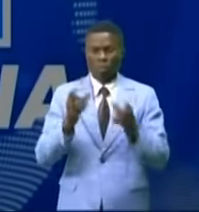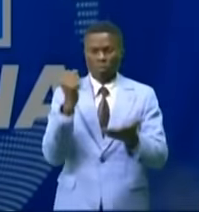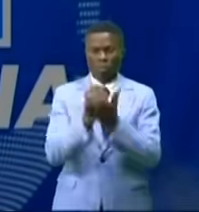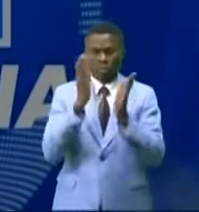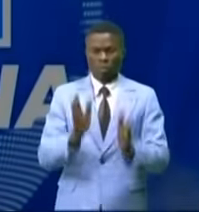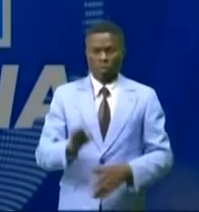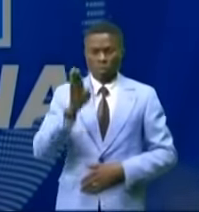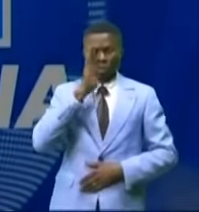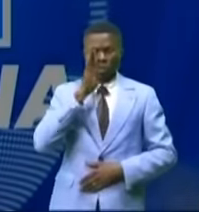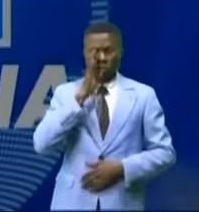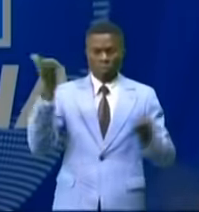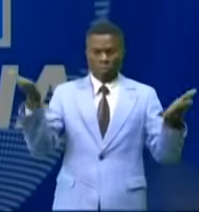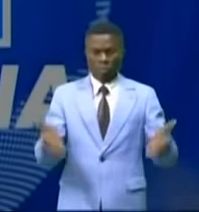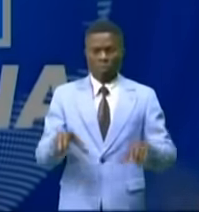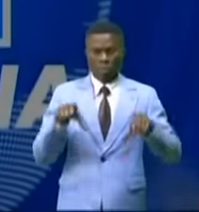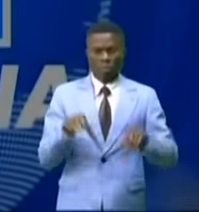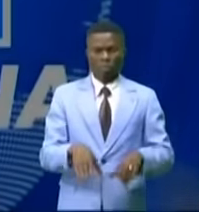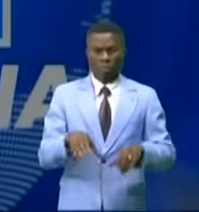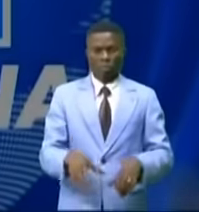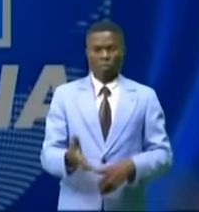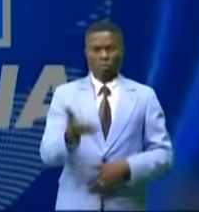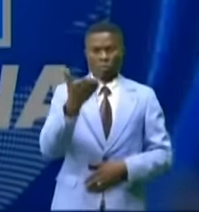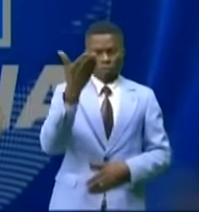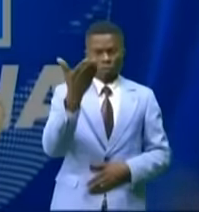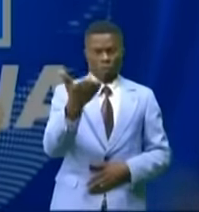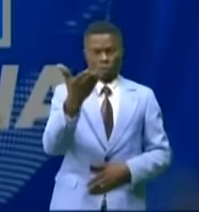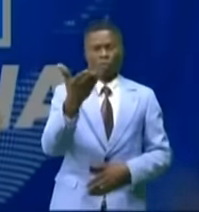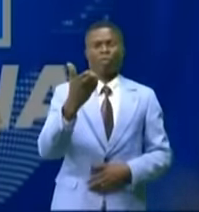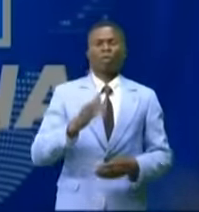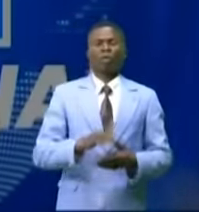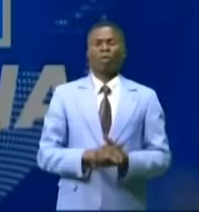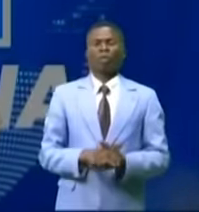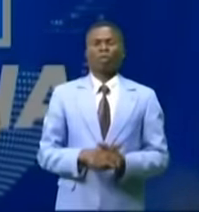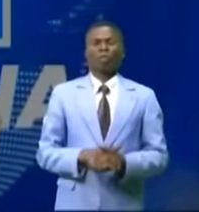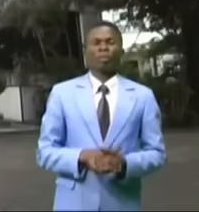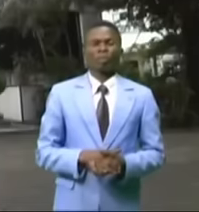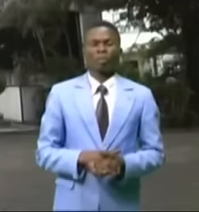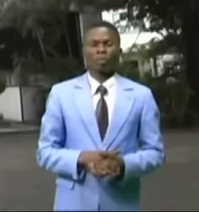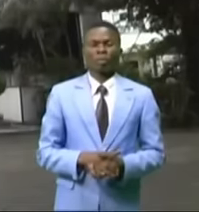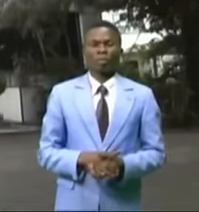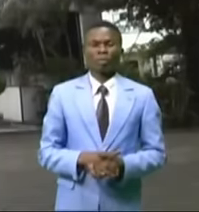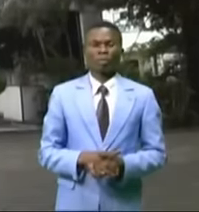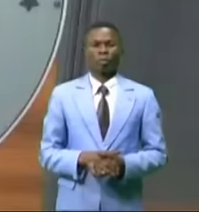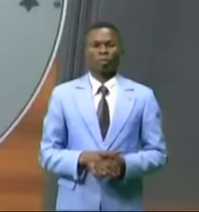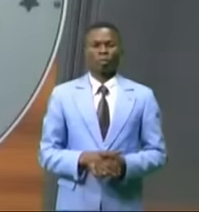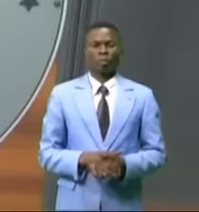de Belgique en République démocratique du Congo. Commentaire Anastasie Doumbou.